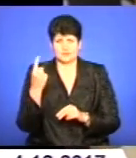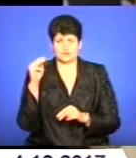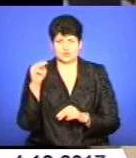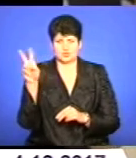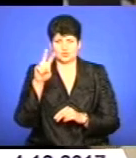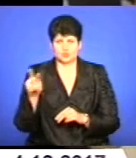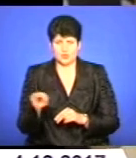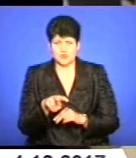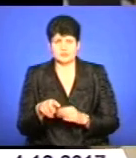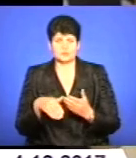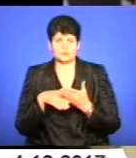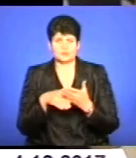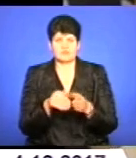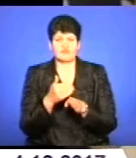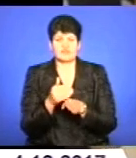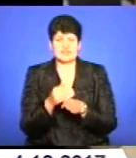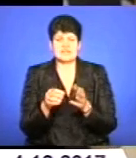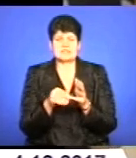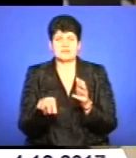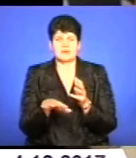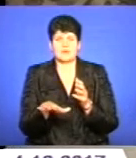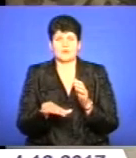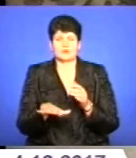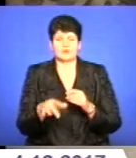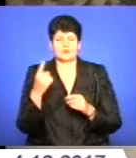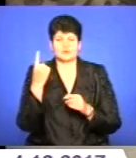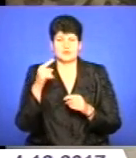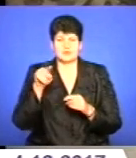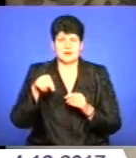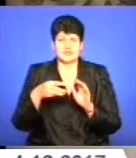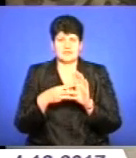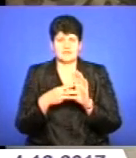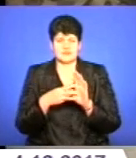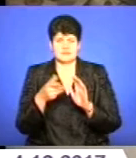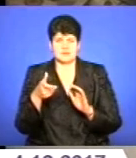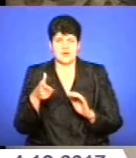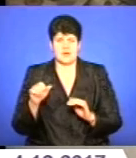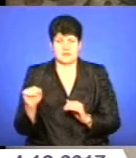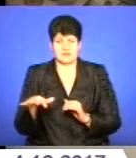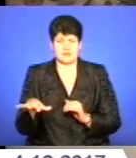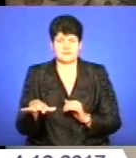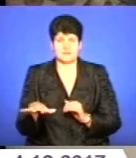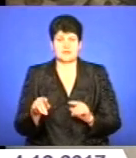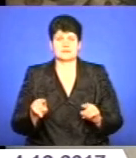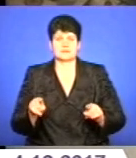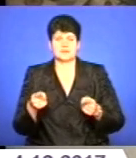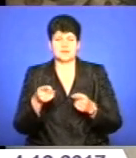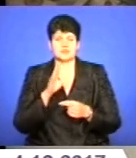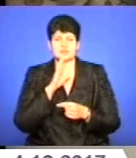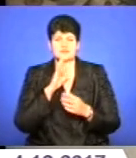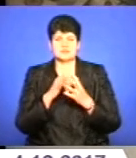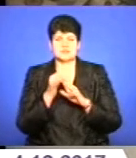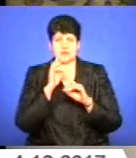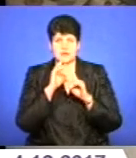США посприяти у виділенні земельної ділянки площею 1,8 гектара. Затримали жінку у сільраді під